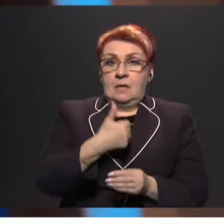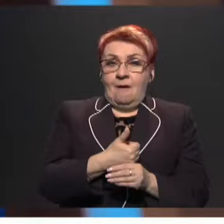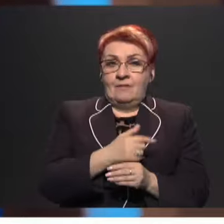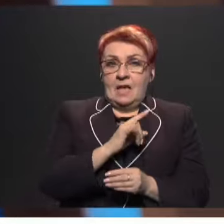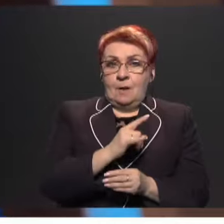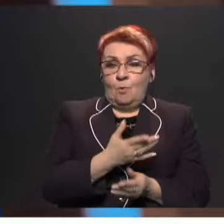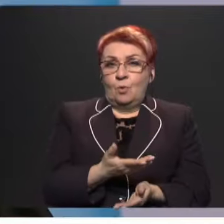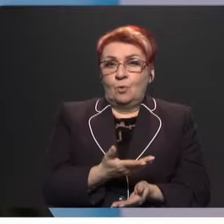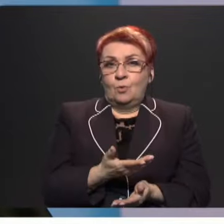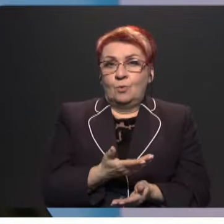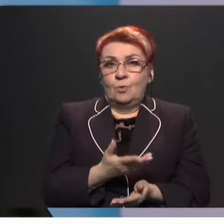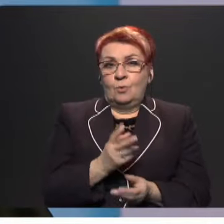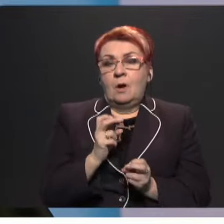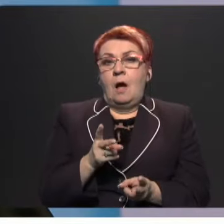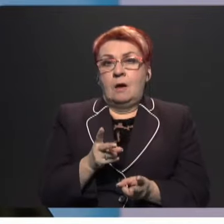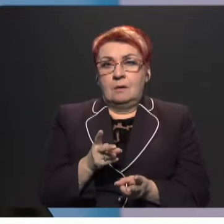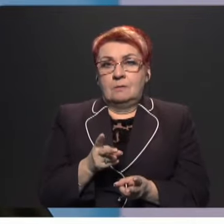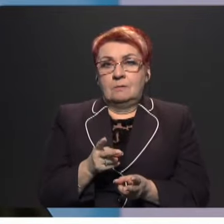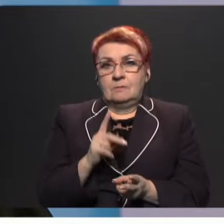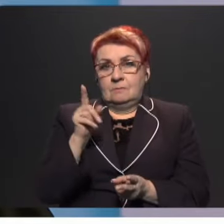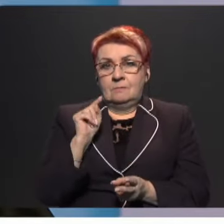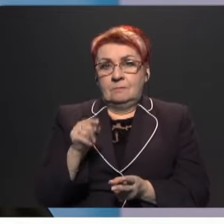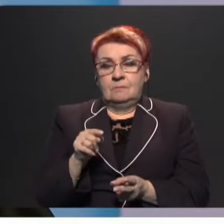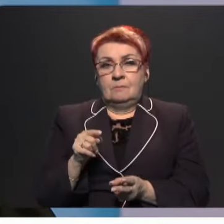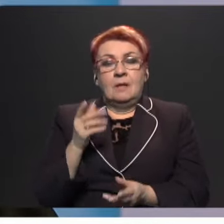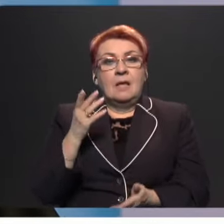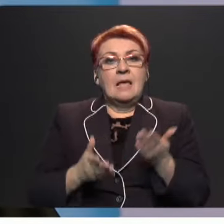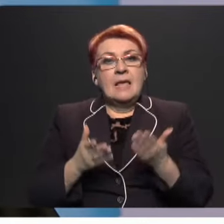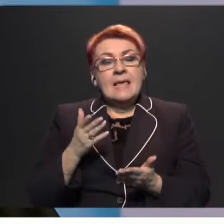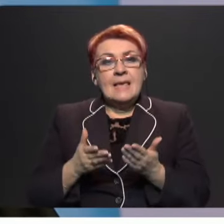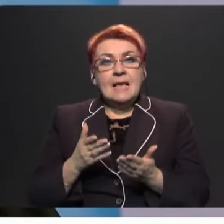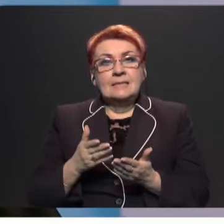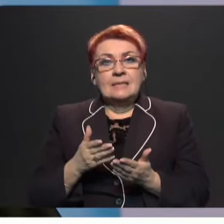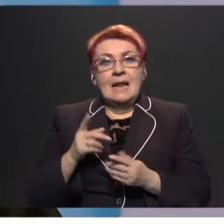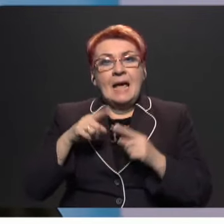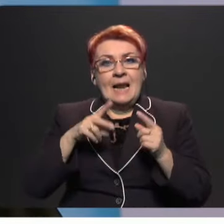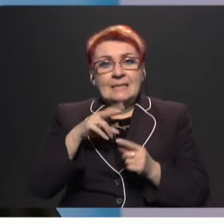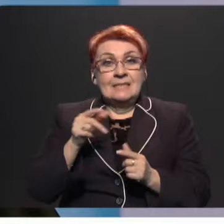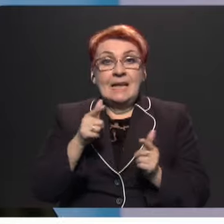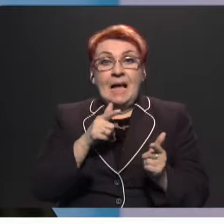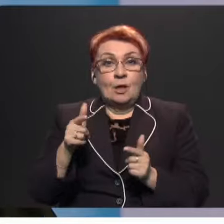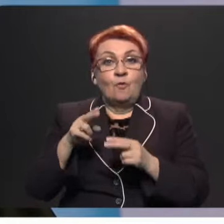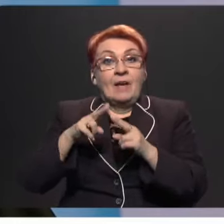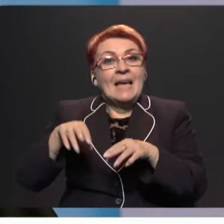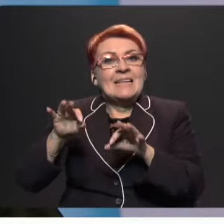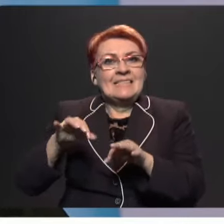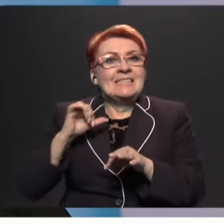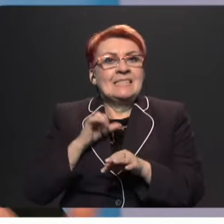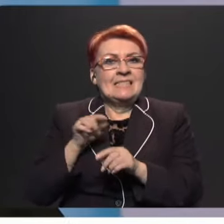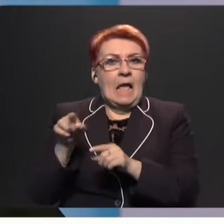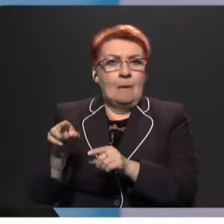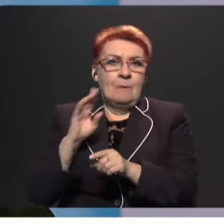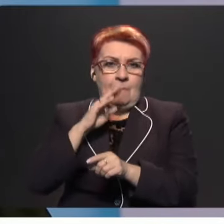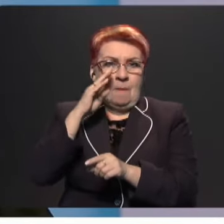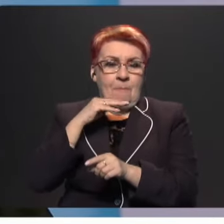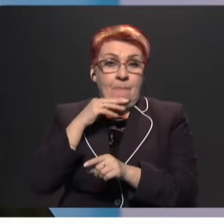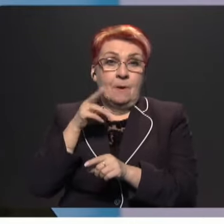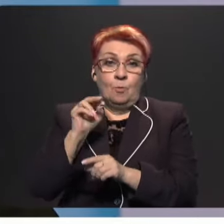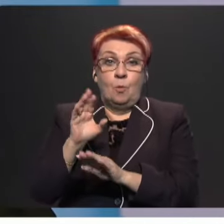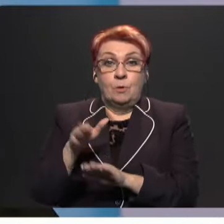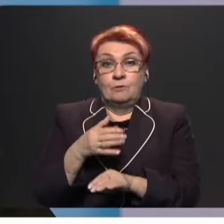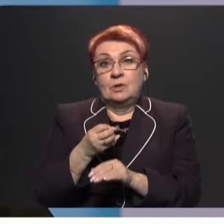ребенку? Поэтому, если родители готовы креститься, то по